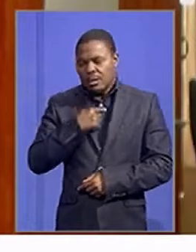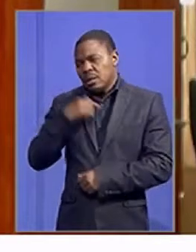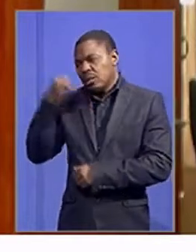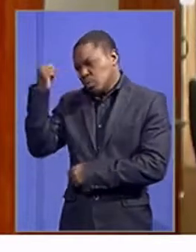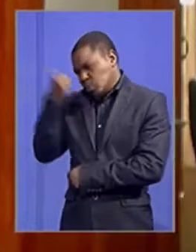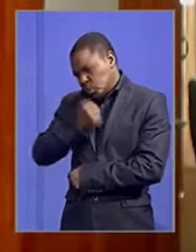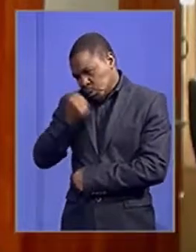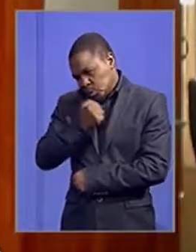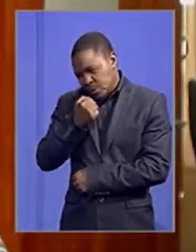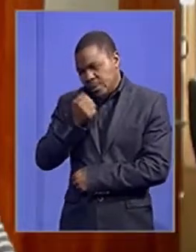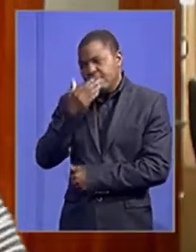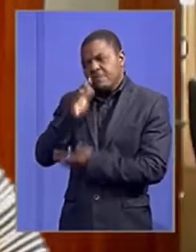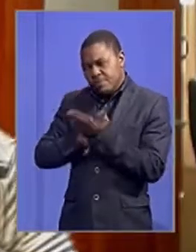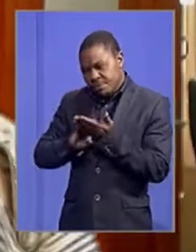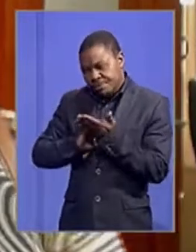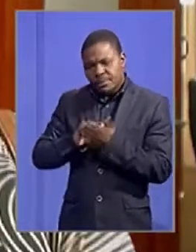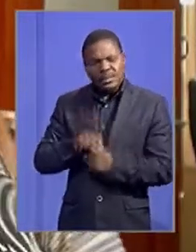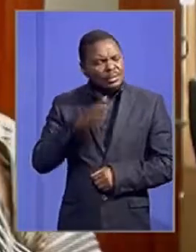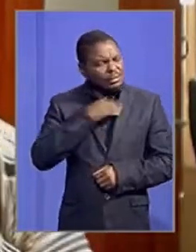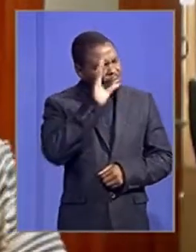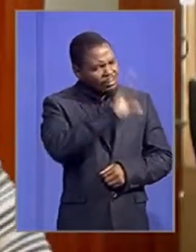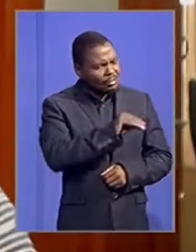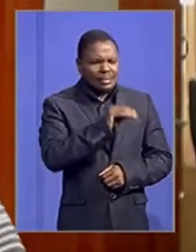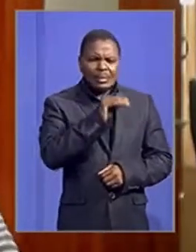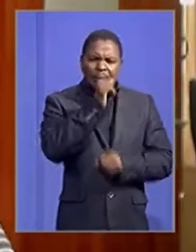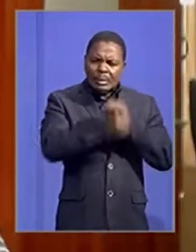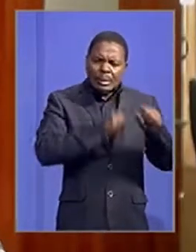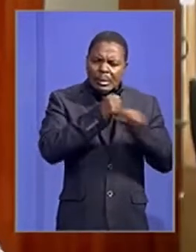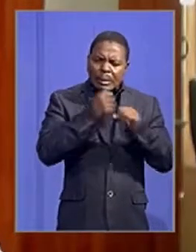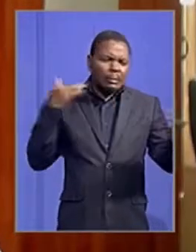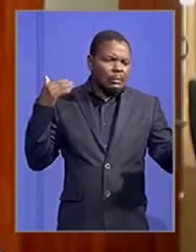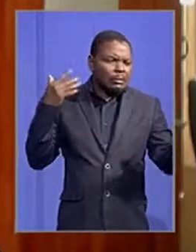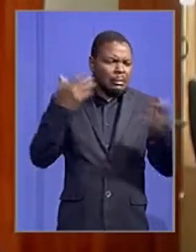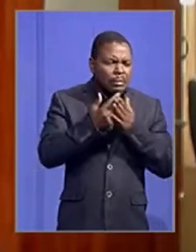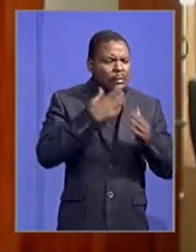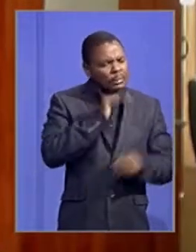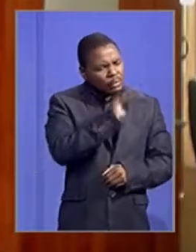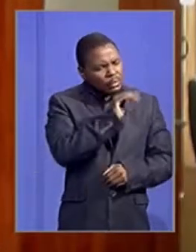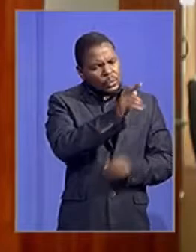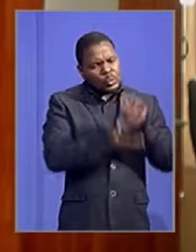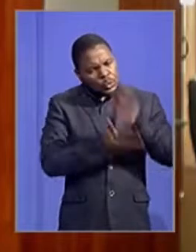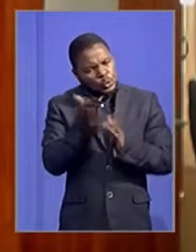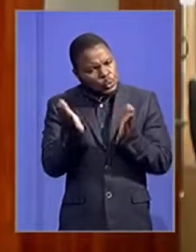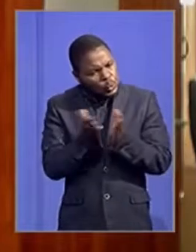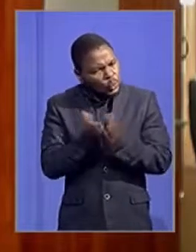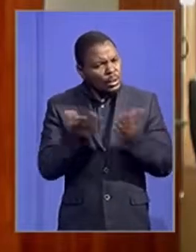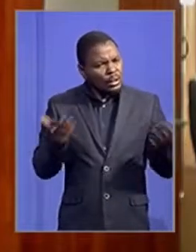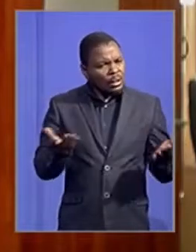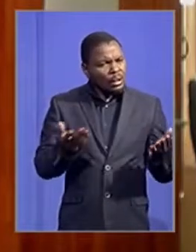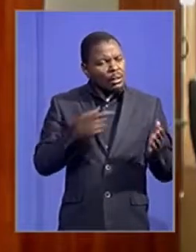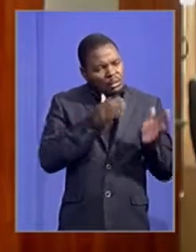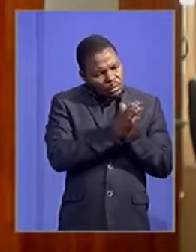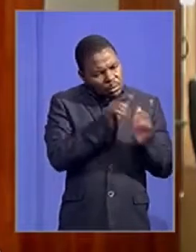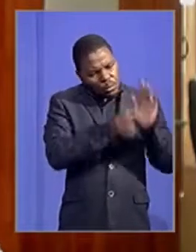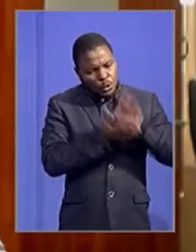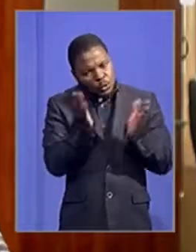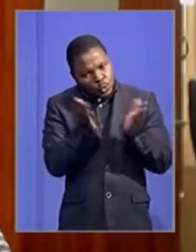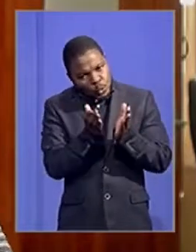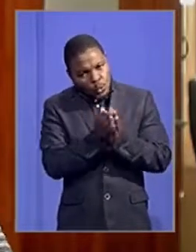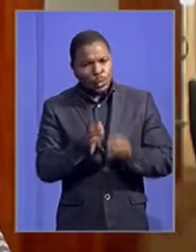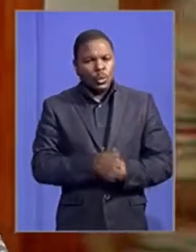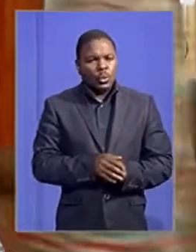tshwarelo ka be ke mmotsa ke re mara ngwaga tsotlhe tsa gantse ke bua le wena ntse ke re boela sekolong ke kopa go isa sekolong ke